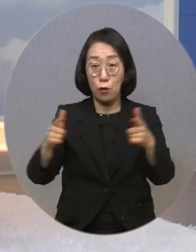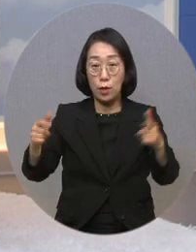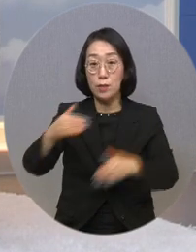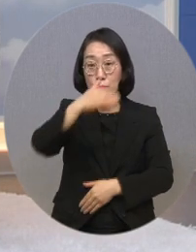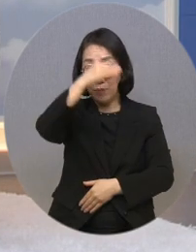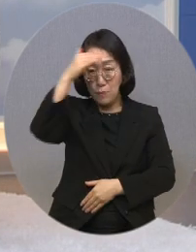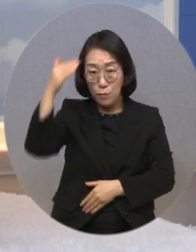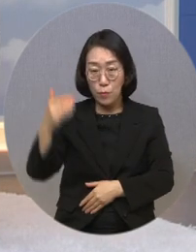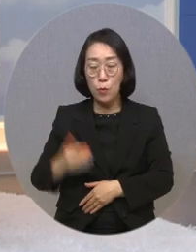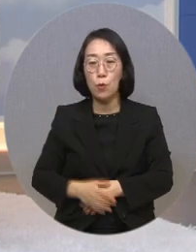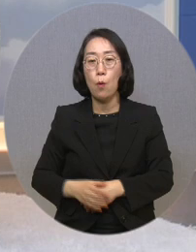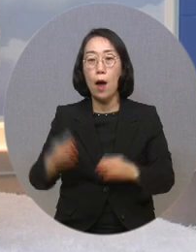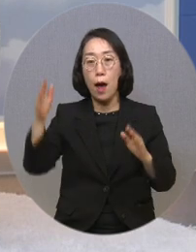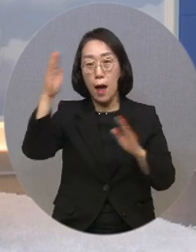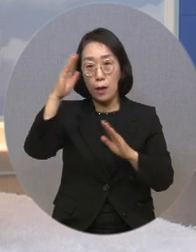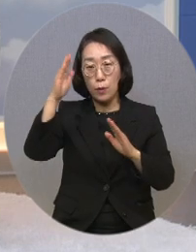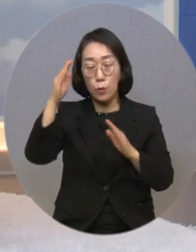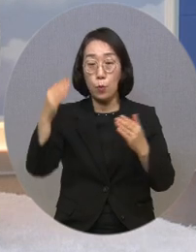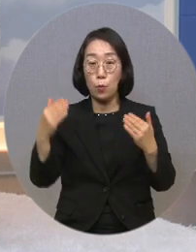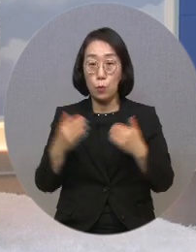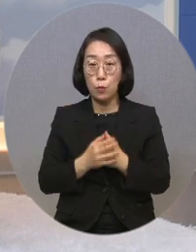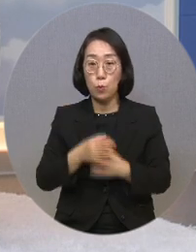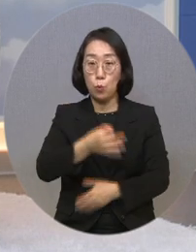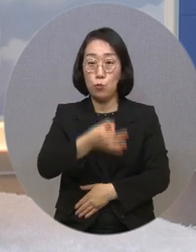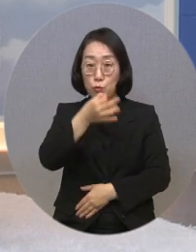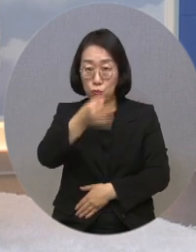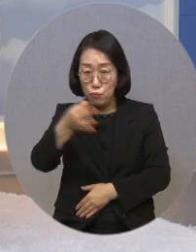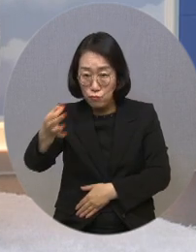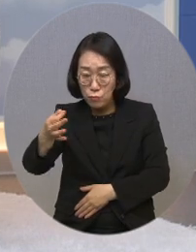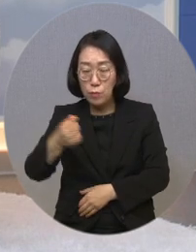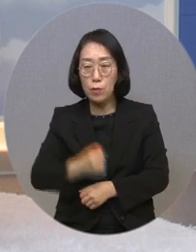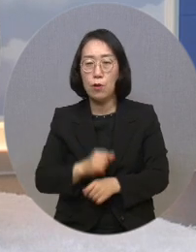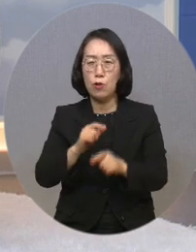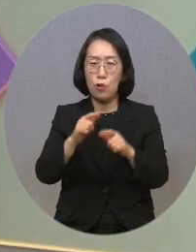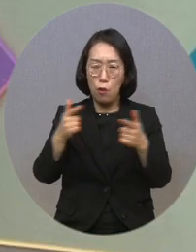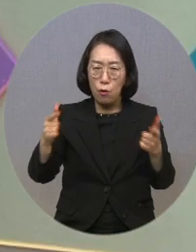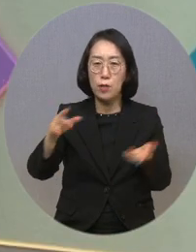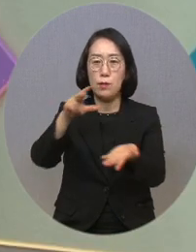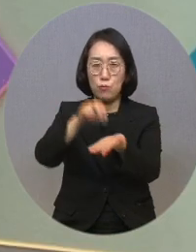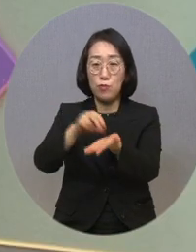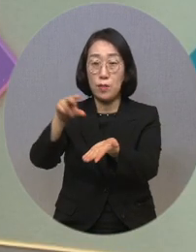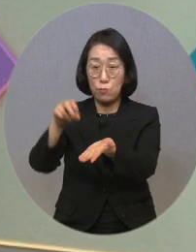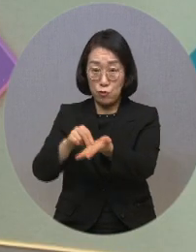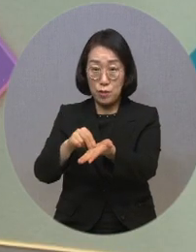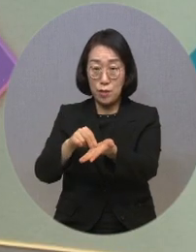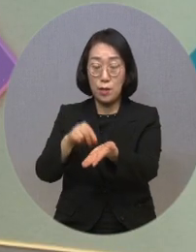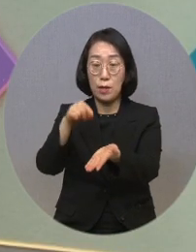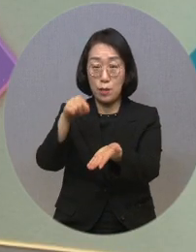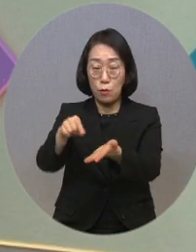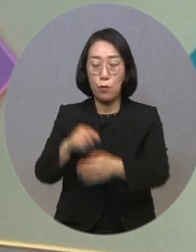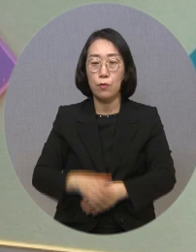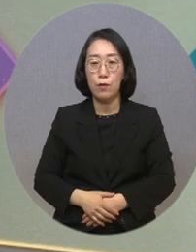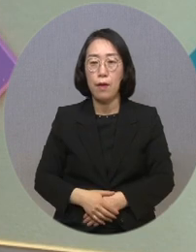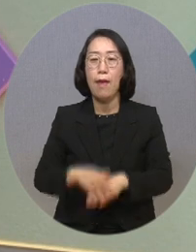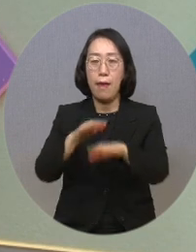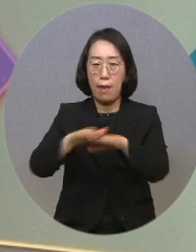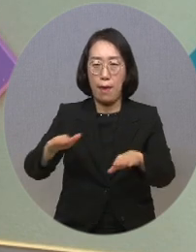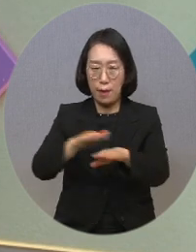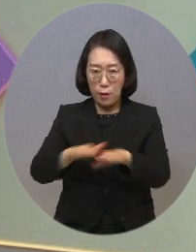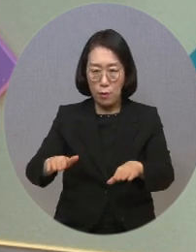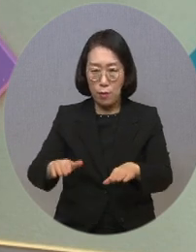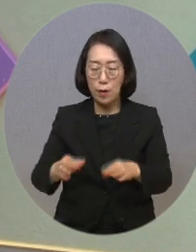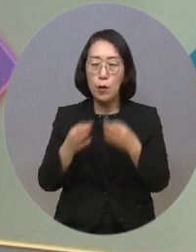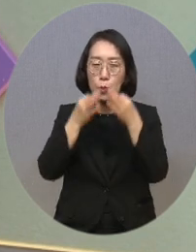납부금 문제라든지 여러 가지 그 해결되지 않은 문제들이 있습니다. 그것들을 해결하는데 또 총력을